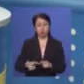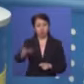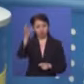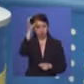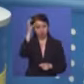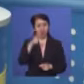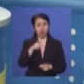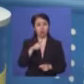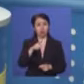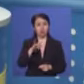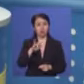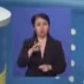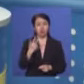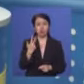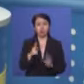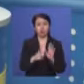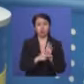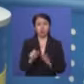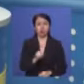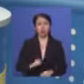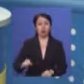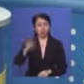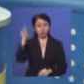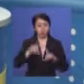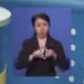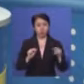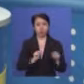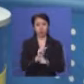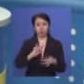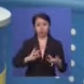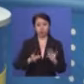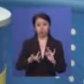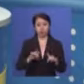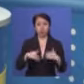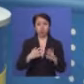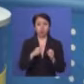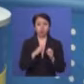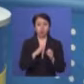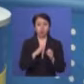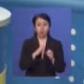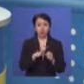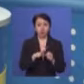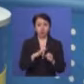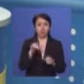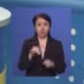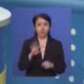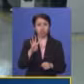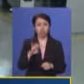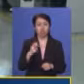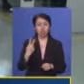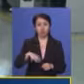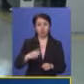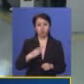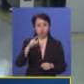управления образования Айгуль Хасеновой, 28 августа школьникам, обучающимся в дистанционном режиме, передали